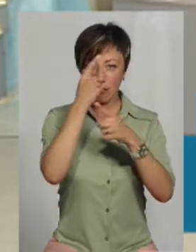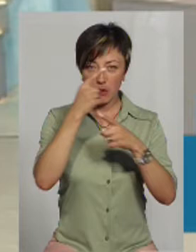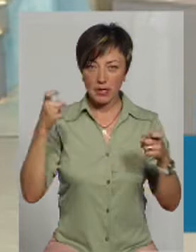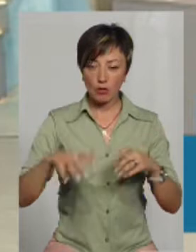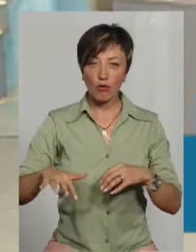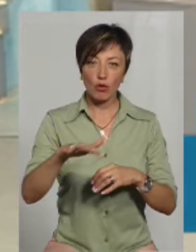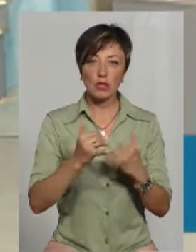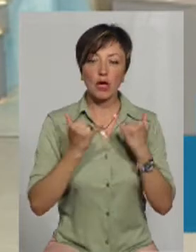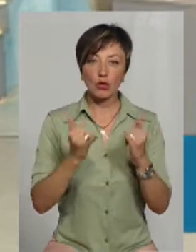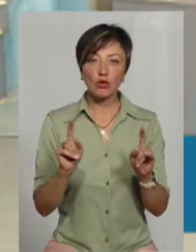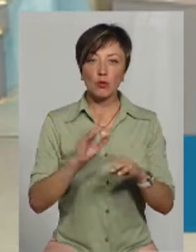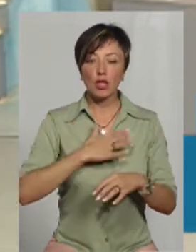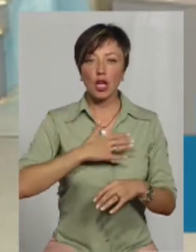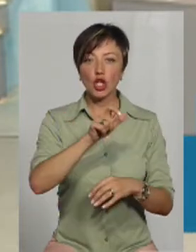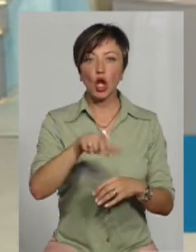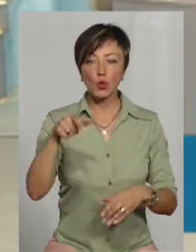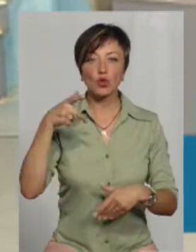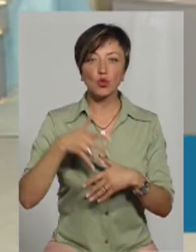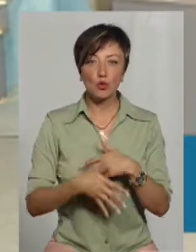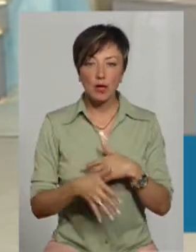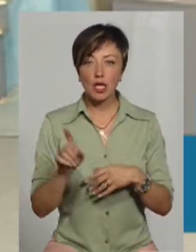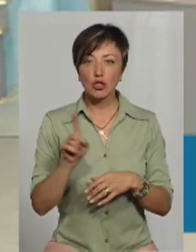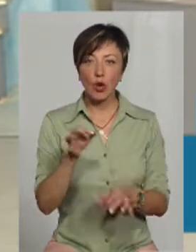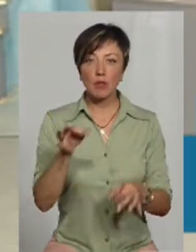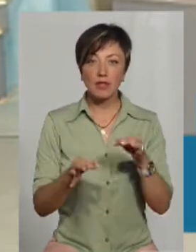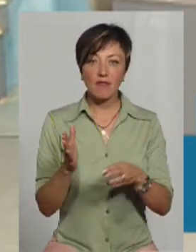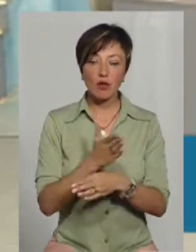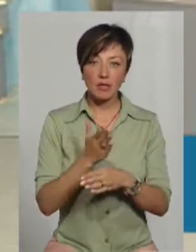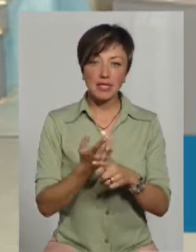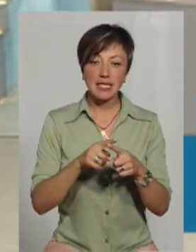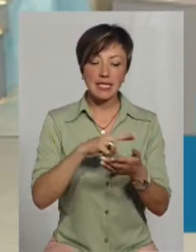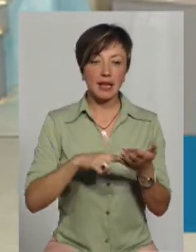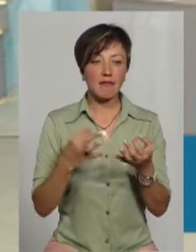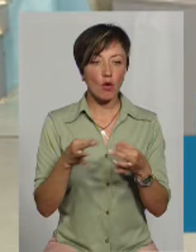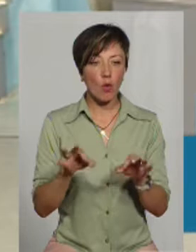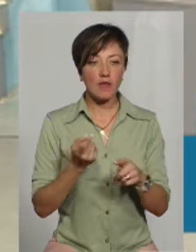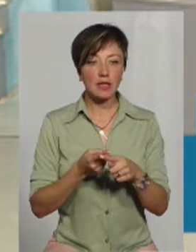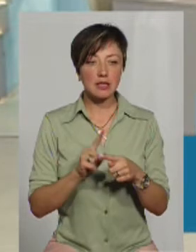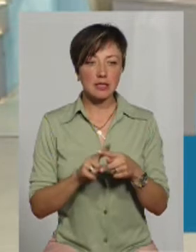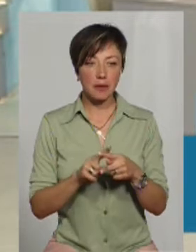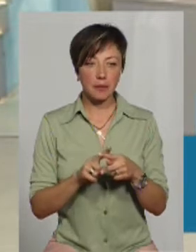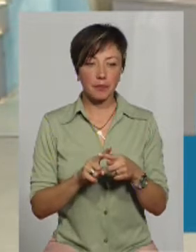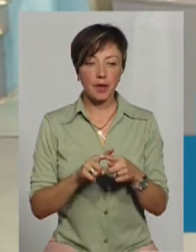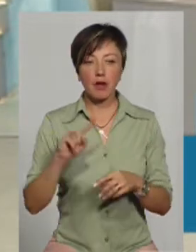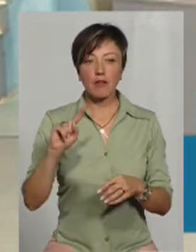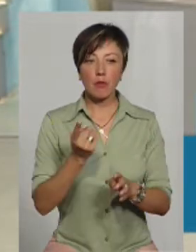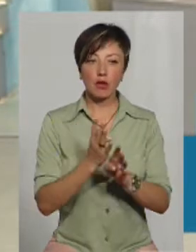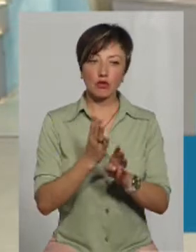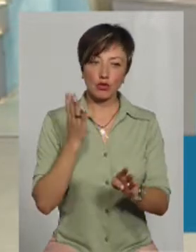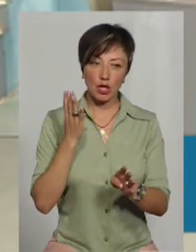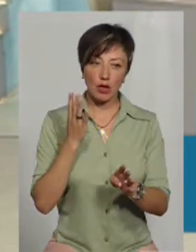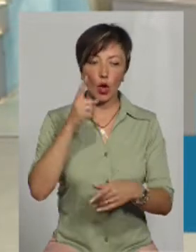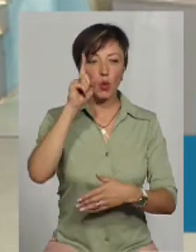простору для того, щоб наші люди зрозуміли, що органічне виробництво, сертифіковане, це в першу